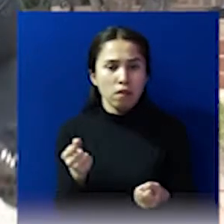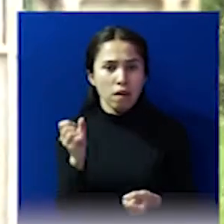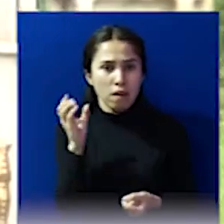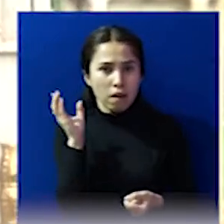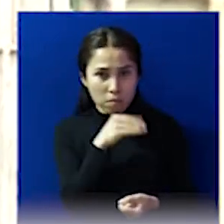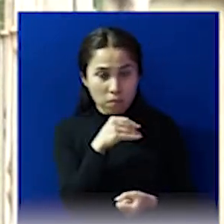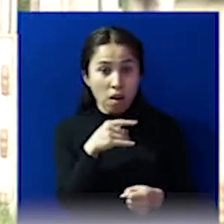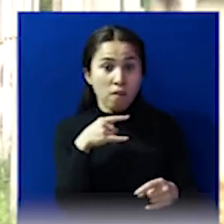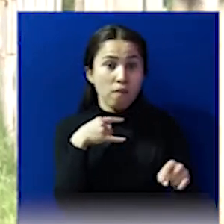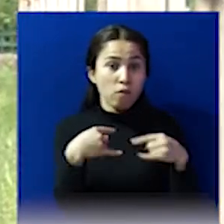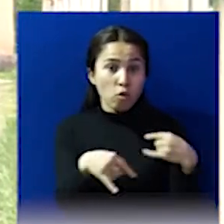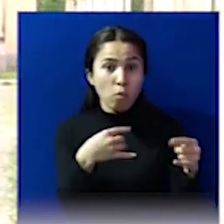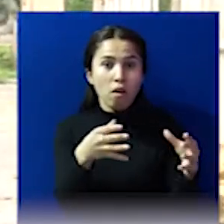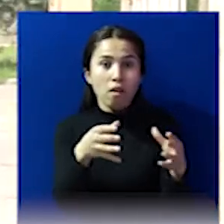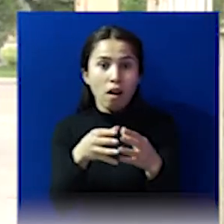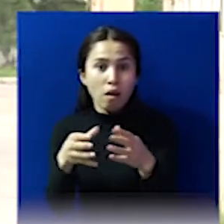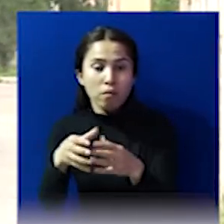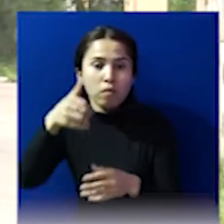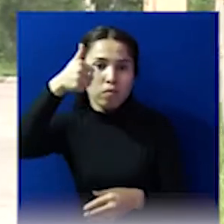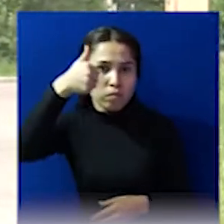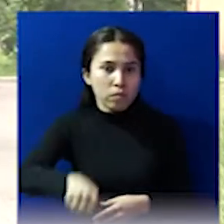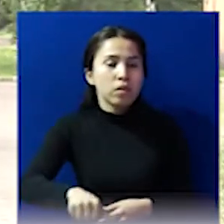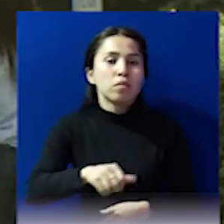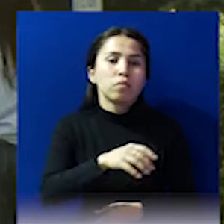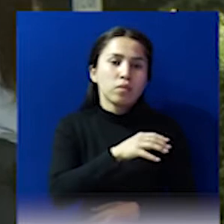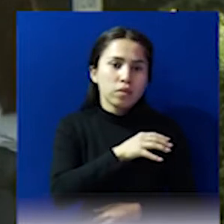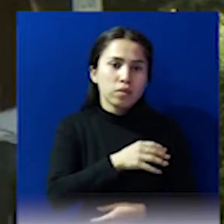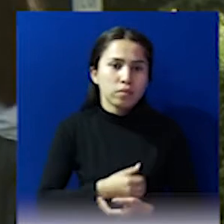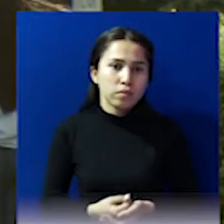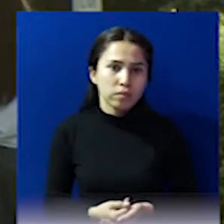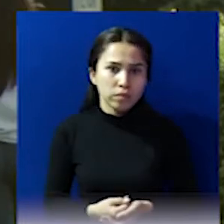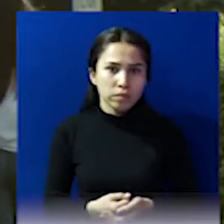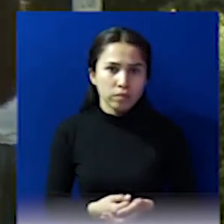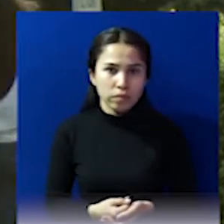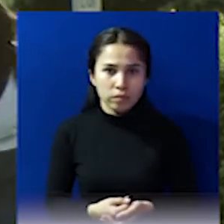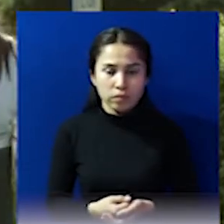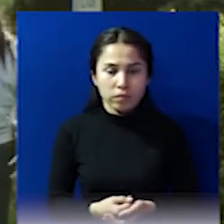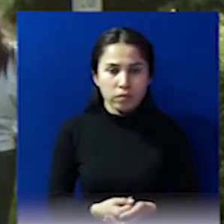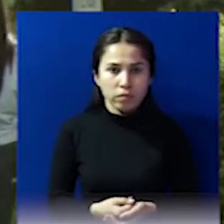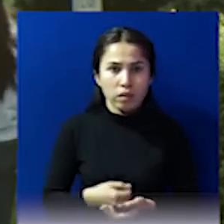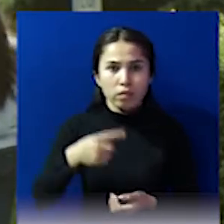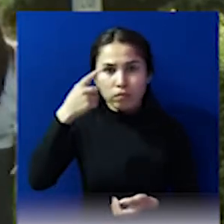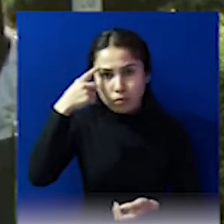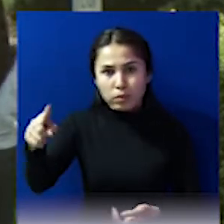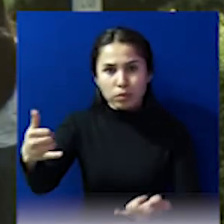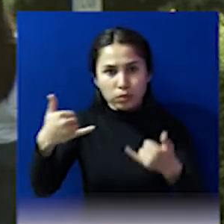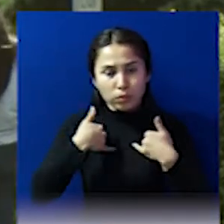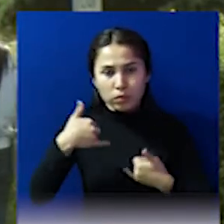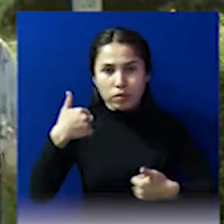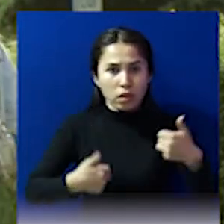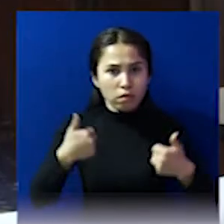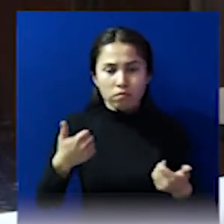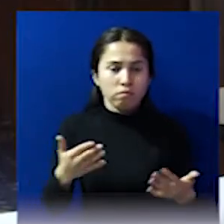айырылған. Айта кету керек, 8 ай ішінде полицейлер 80 қылмыстың бетін ашыпты. Қазір полиция департаментінде тек интернет